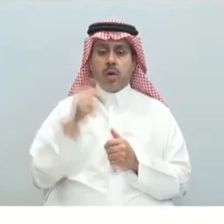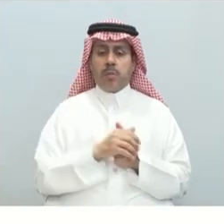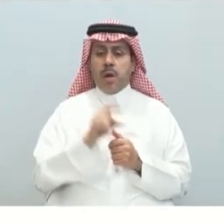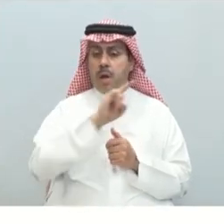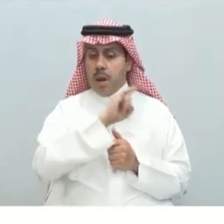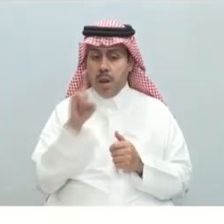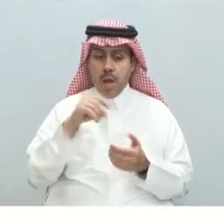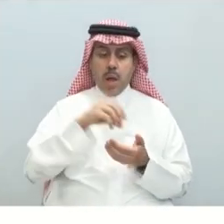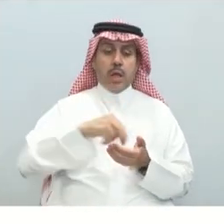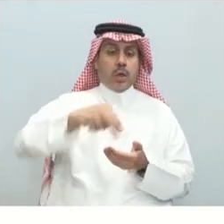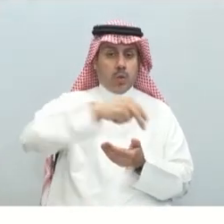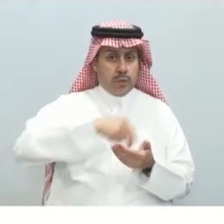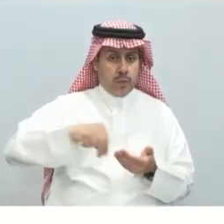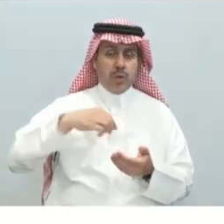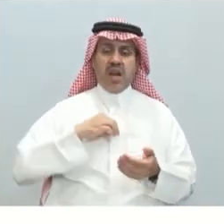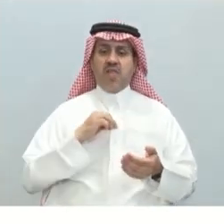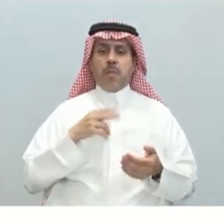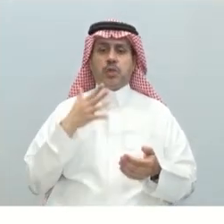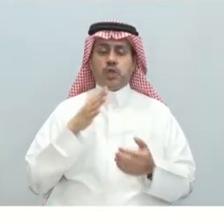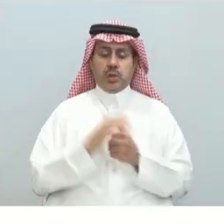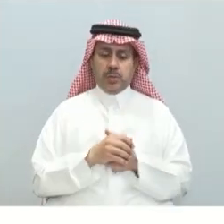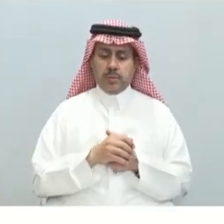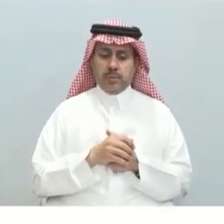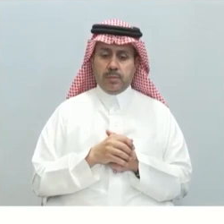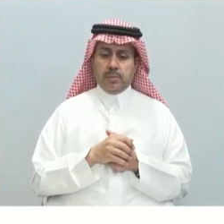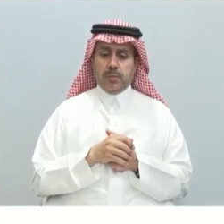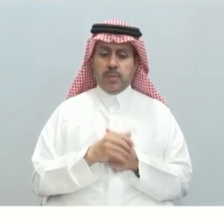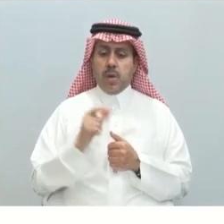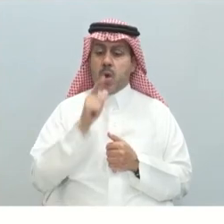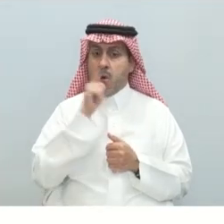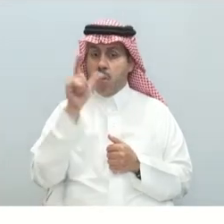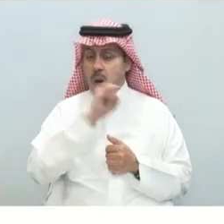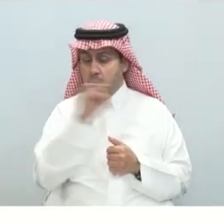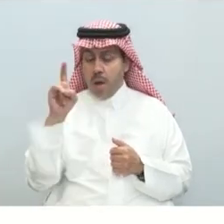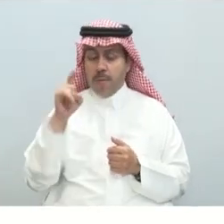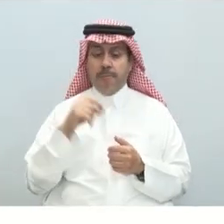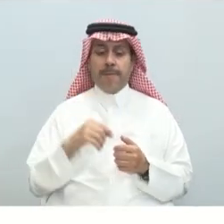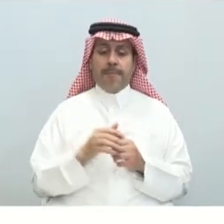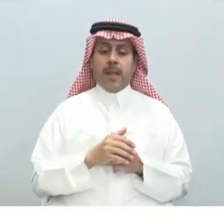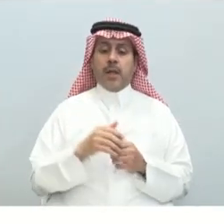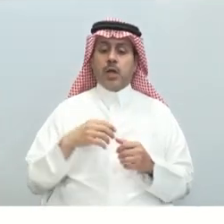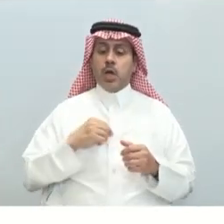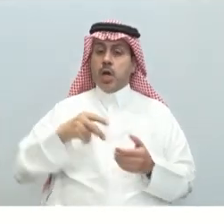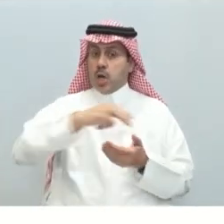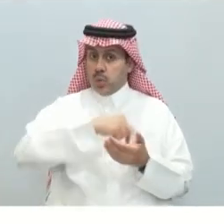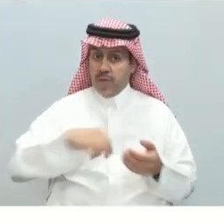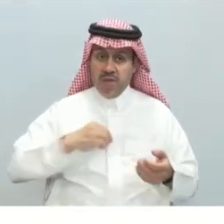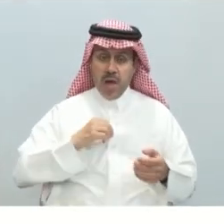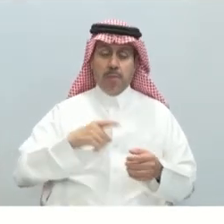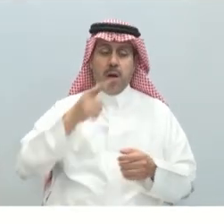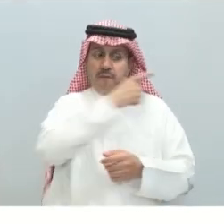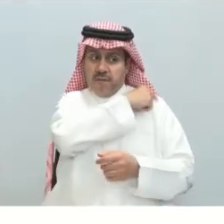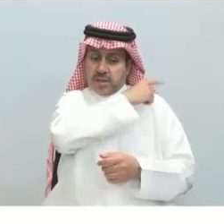الا في ثياب جديده ويقولون لا نطوف في ثياب عصينا الله فيها فاذا